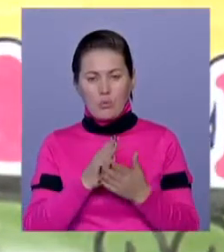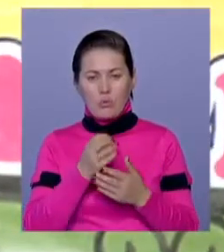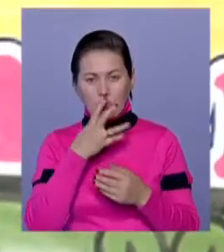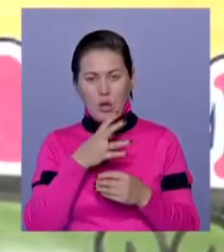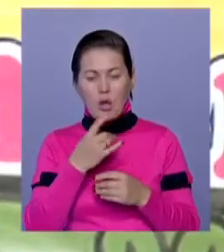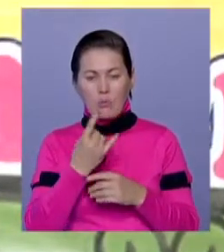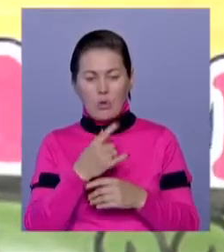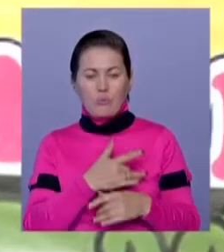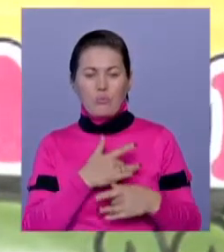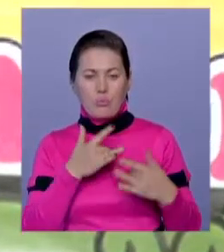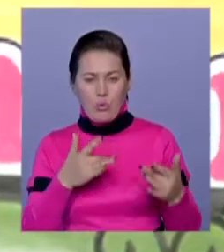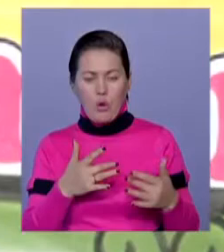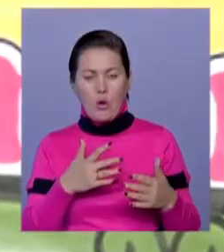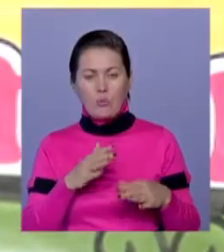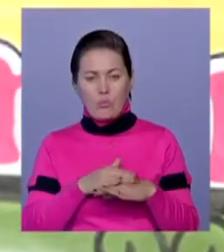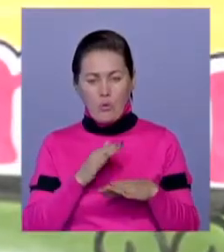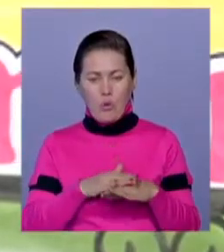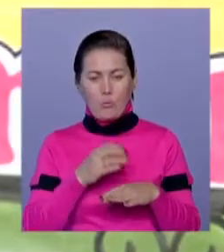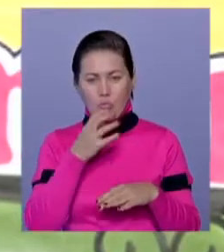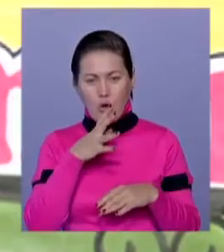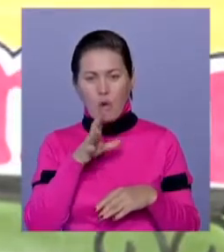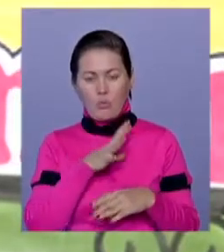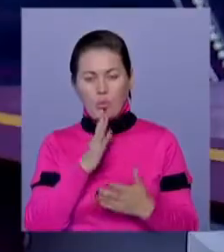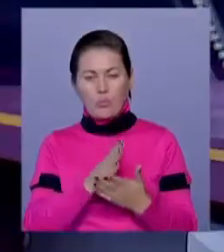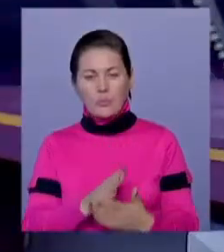балаға шынайы, мейірімді, жақсы адамдар болып тұр.